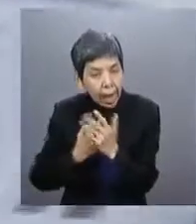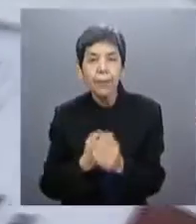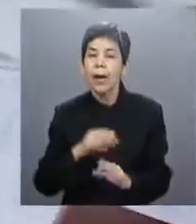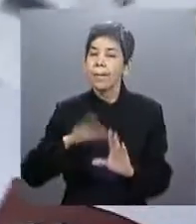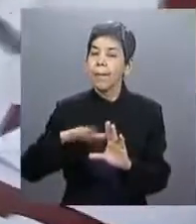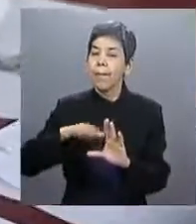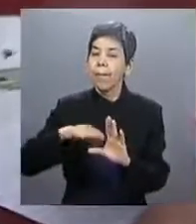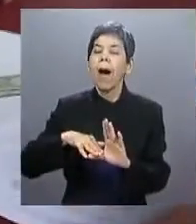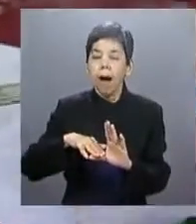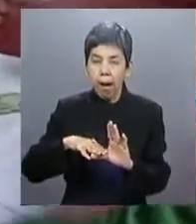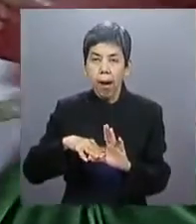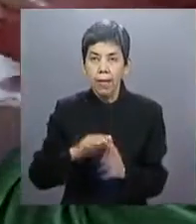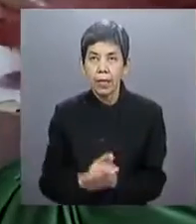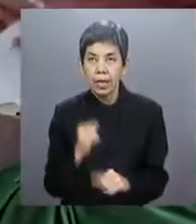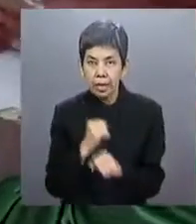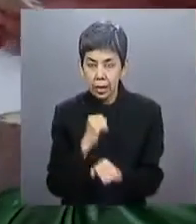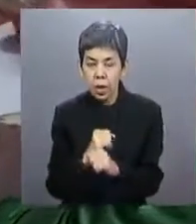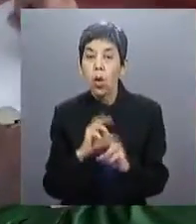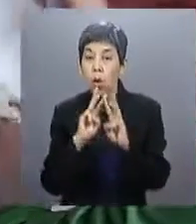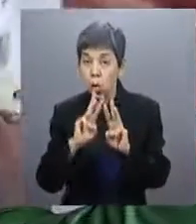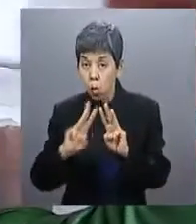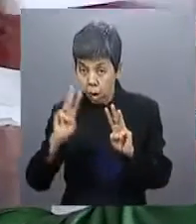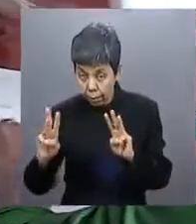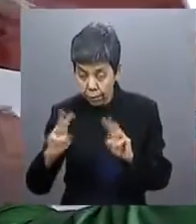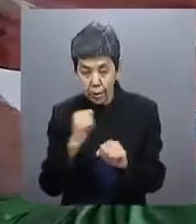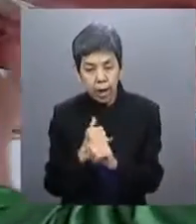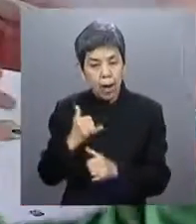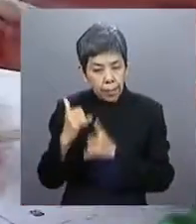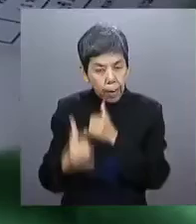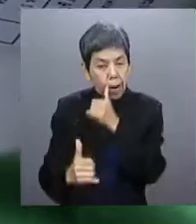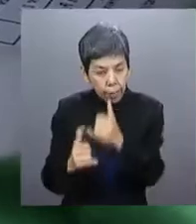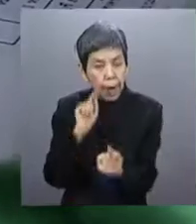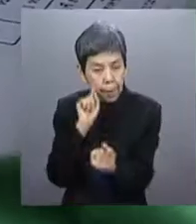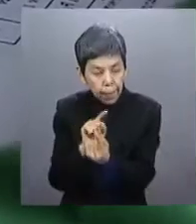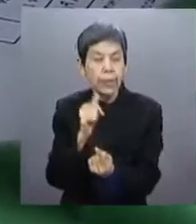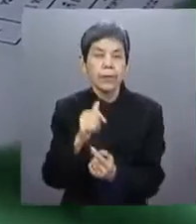รับลงทะเบียนล่วงหน้าแล้วทั้งผ่านหน้าเว็บและจากการลงพื้นที่พบลูกค้า